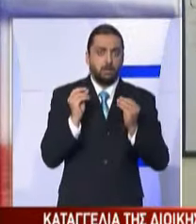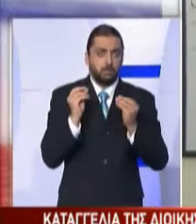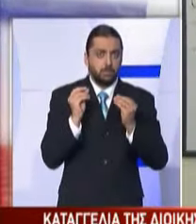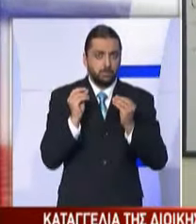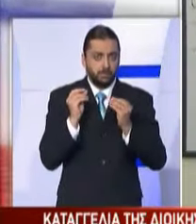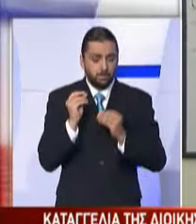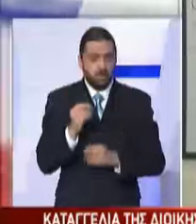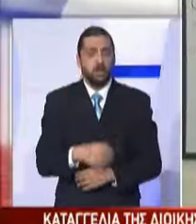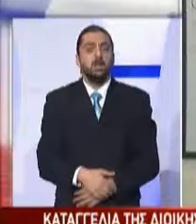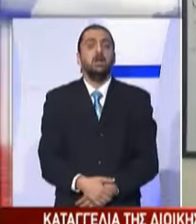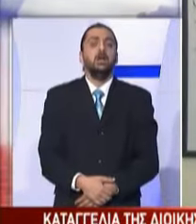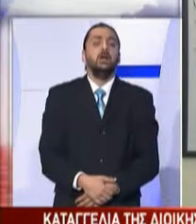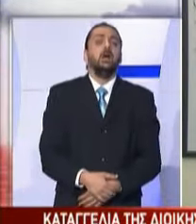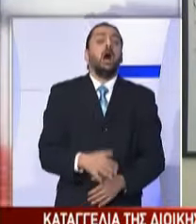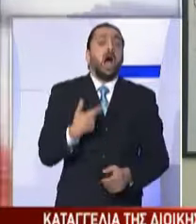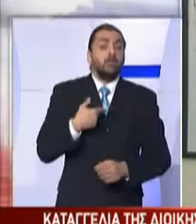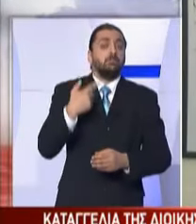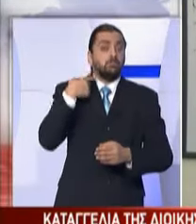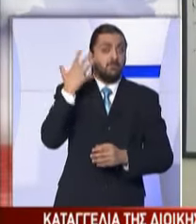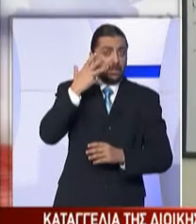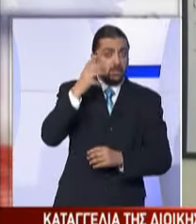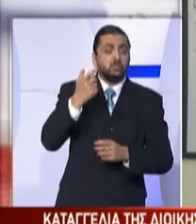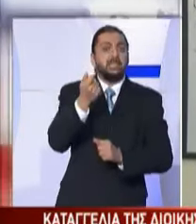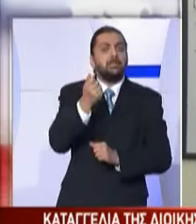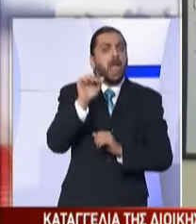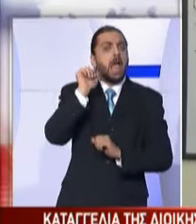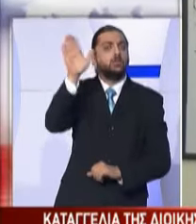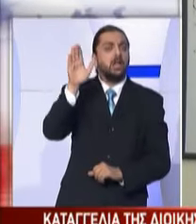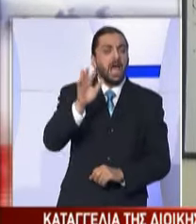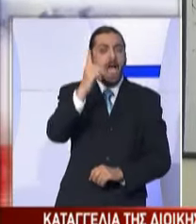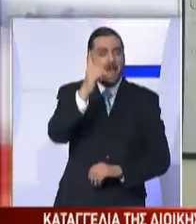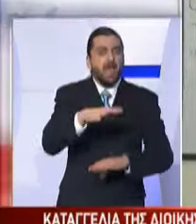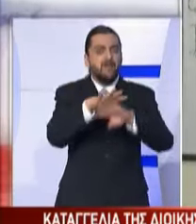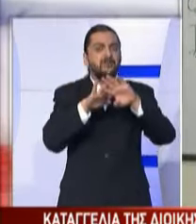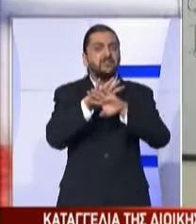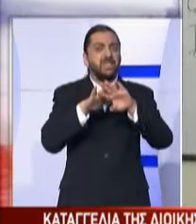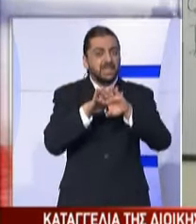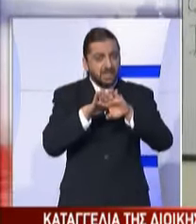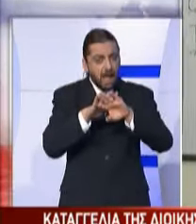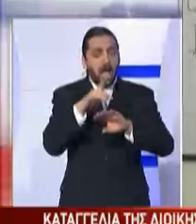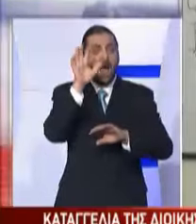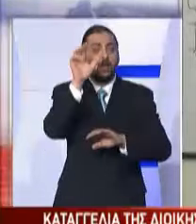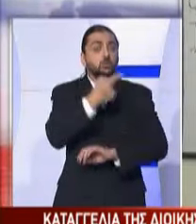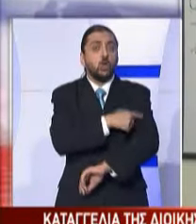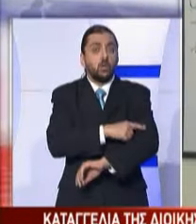υποθέσουμε, κρίνοντας από τις τιμές που υπάρχουν στο εξωτερικό, ότι σε κάθε φίλτρο το νοσοκομείο χάνει 10 ευρώ,